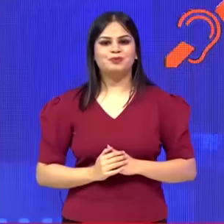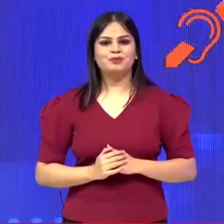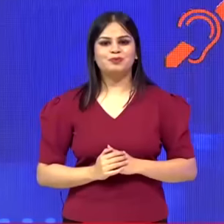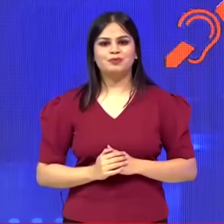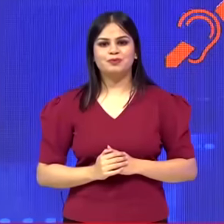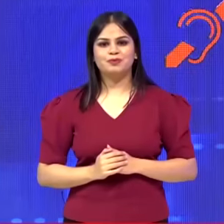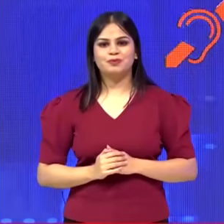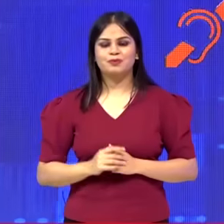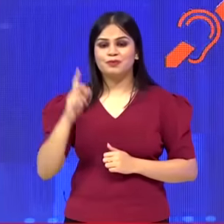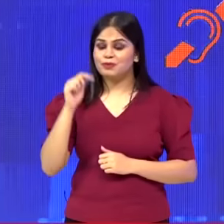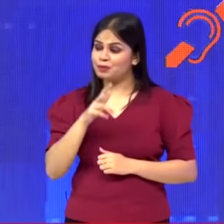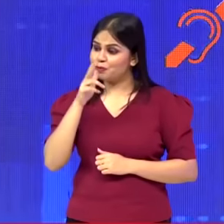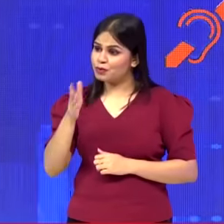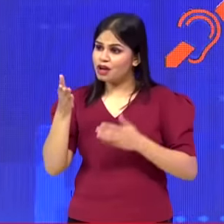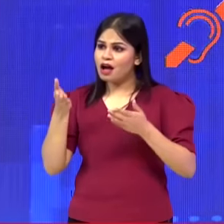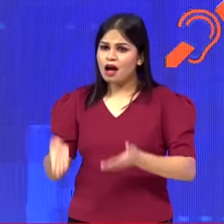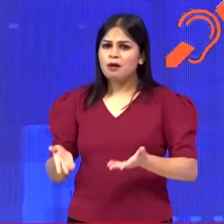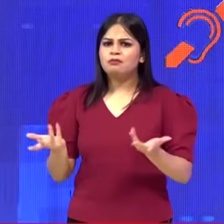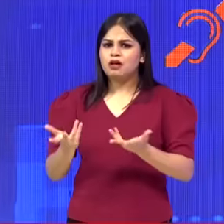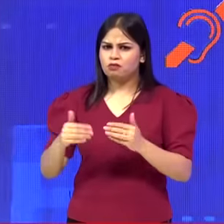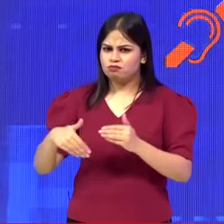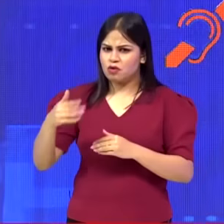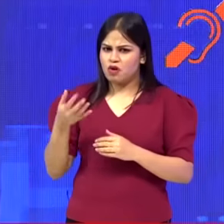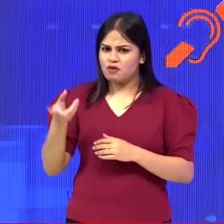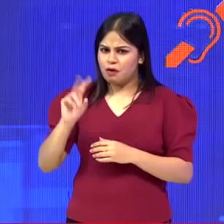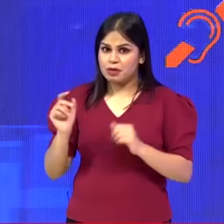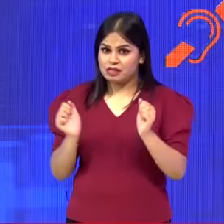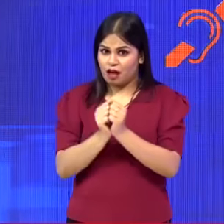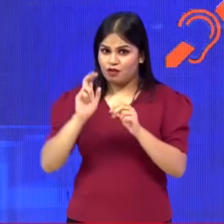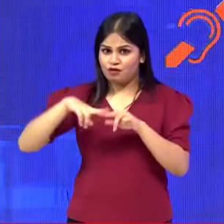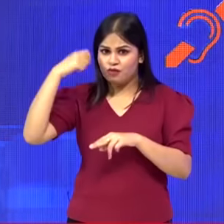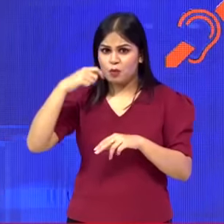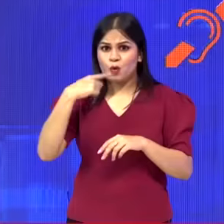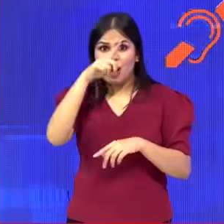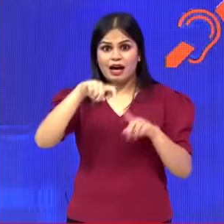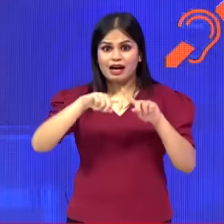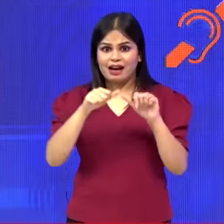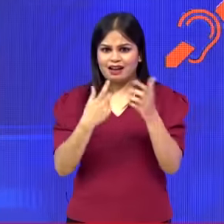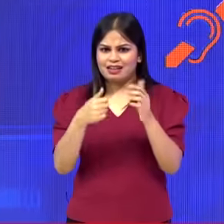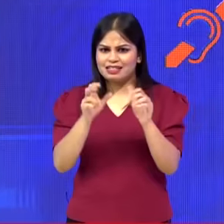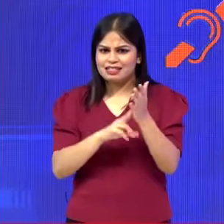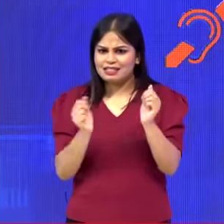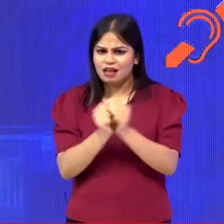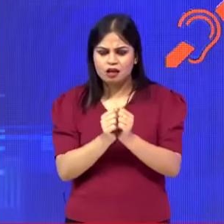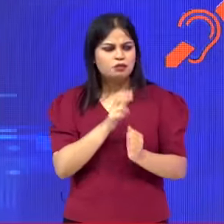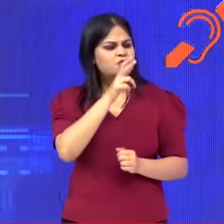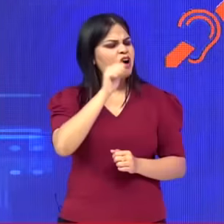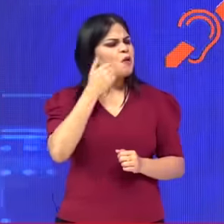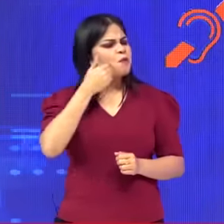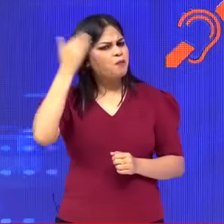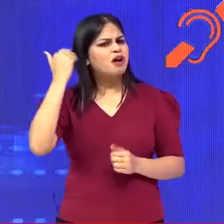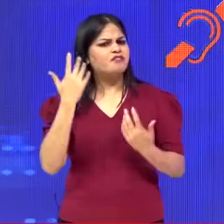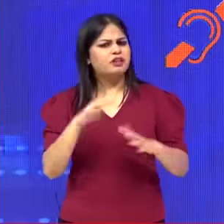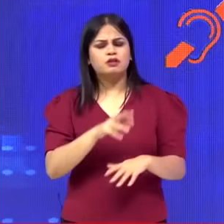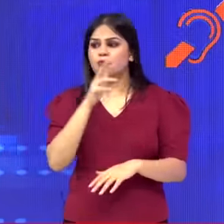अब करण जौहर के साथ फिल्म करेंगे? जी हाँ जी हाँ, मैं उनके साथ ऑलरेडी कर चुका हूँ। बहुत सालों पहले कुछ